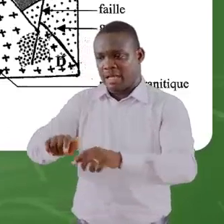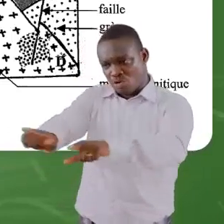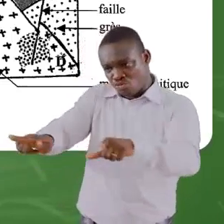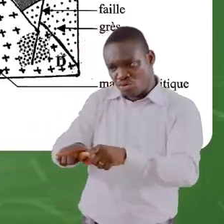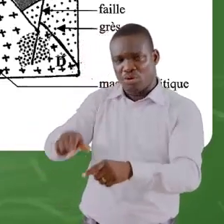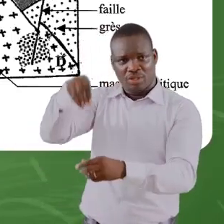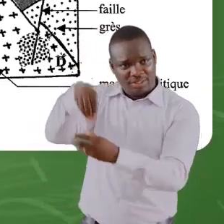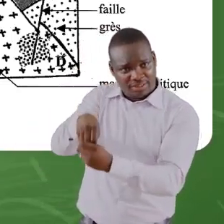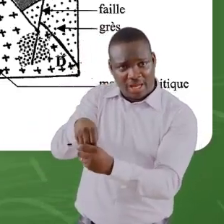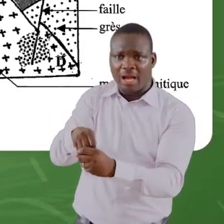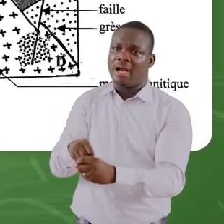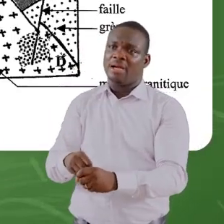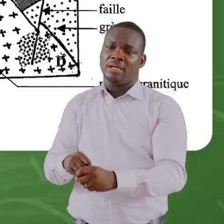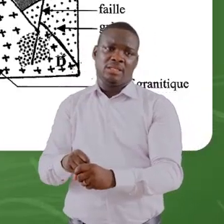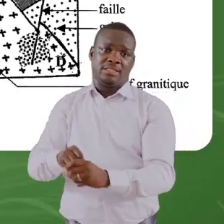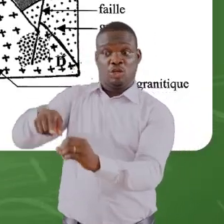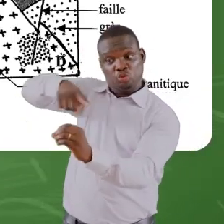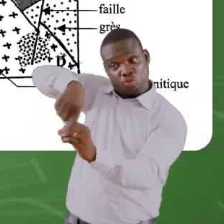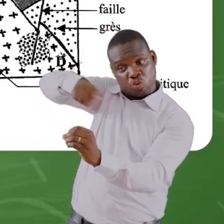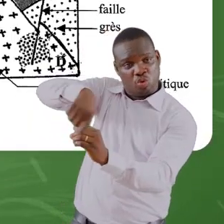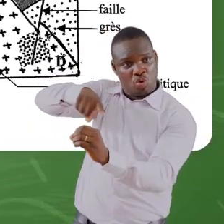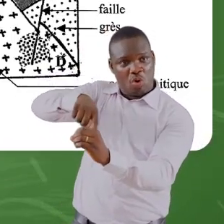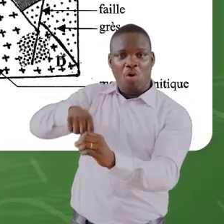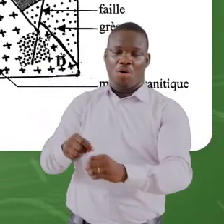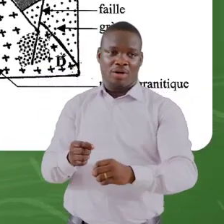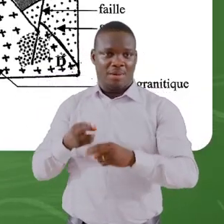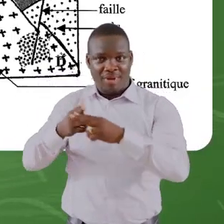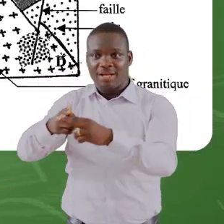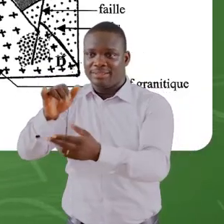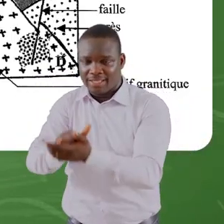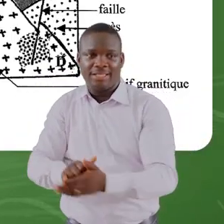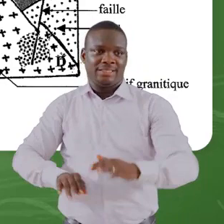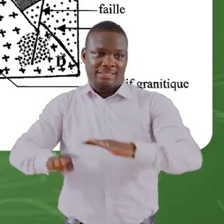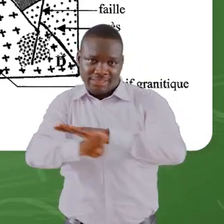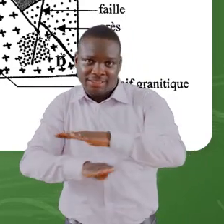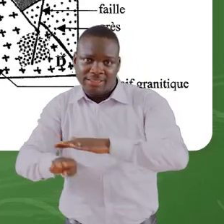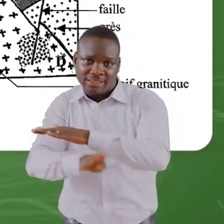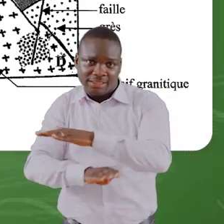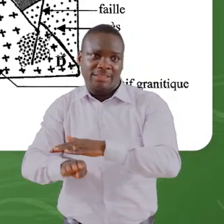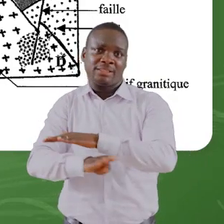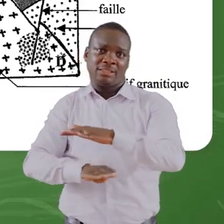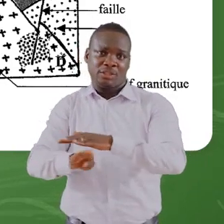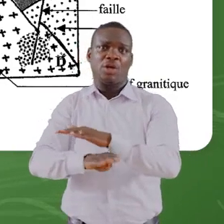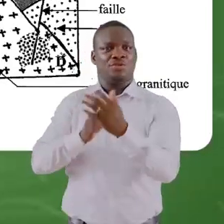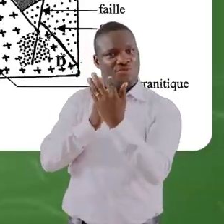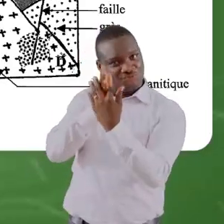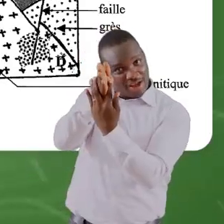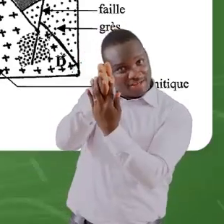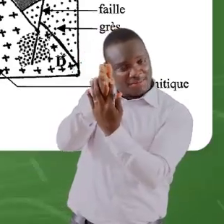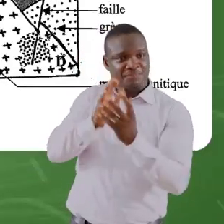lieu dans une faille, nous obtenons le gîte de